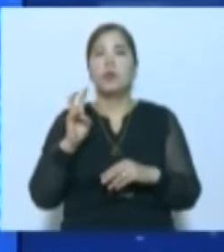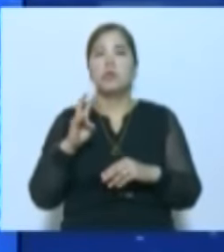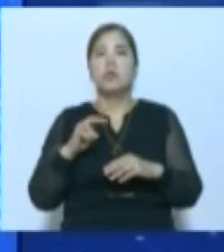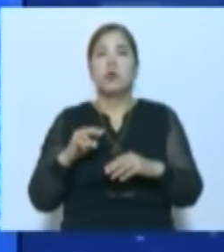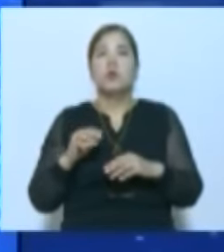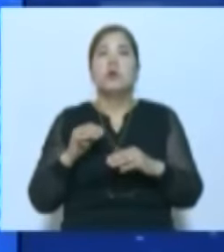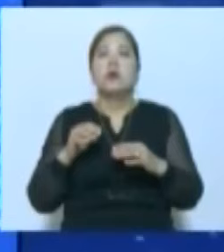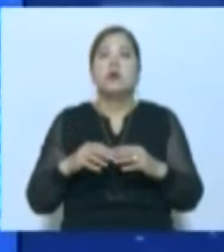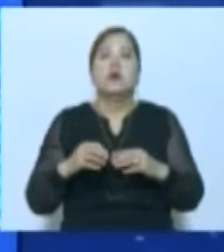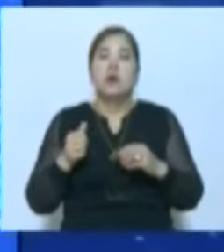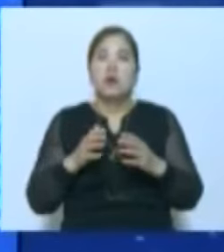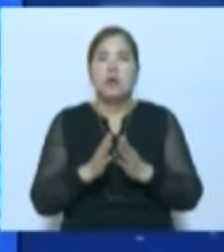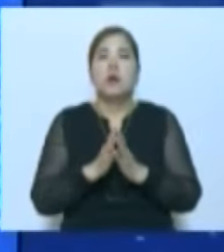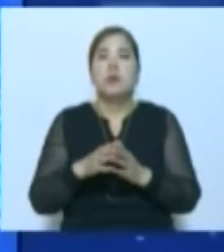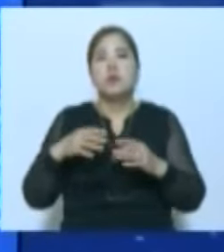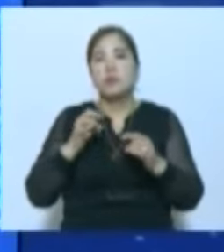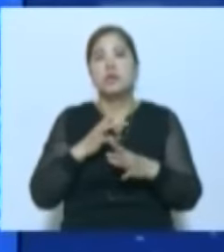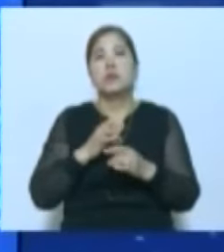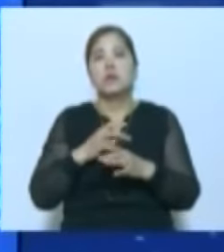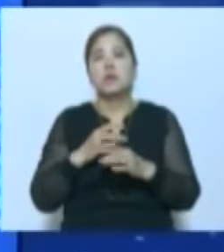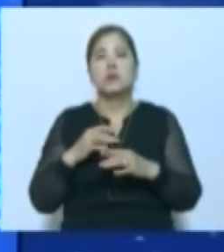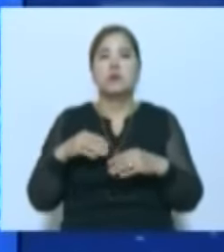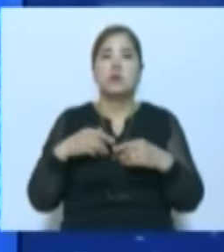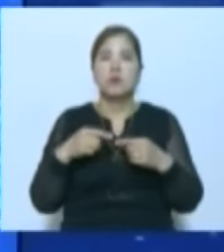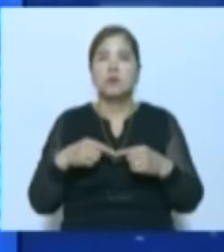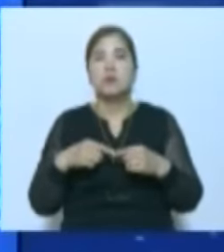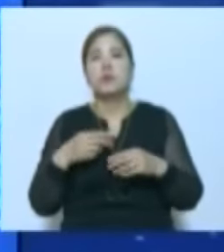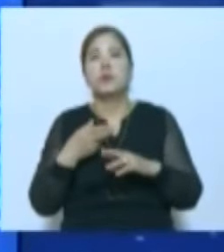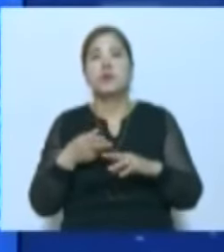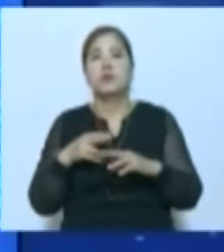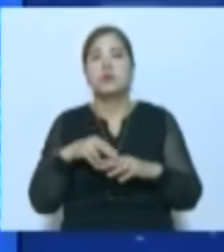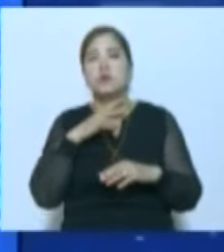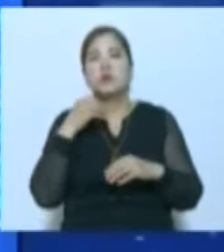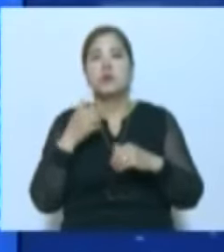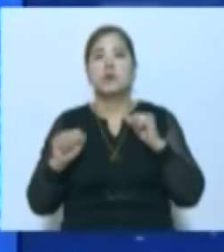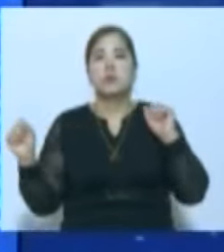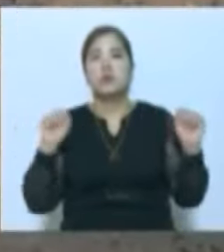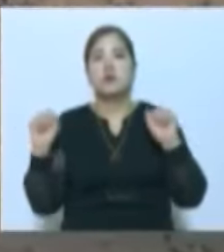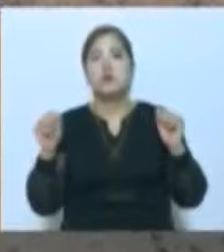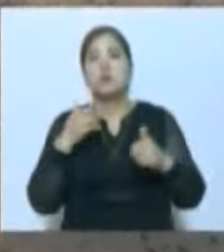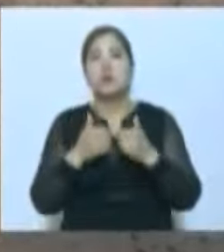Амал Мерекеса. Будут возведены 40 юрт, организуется множество культурных и спортивных мероприятий.